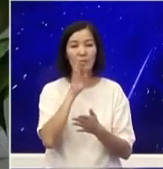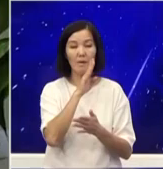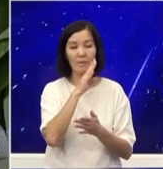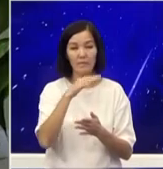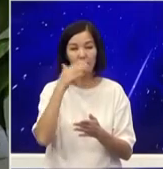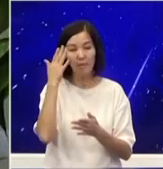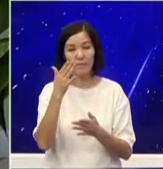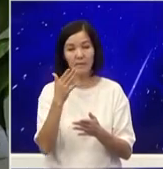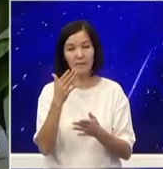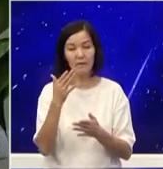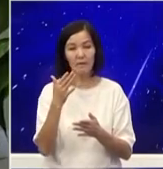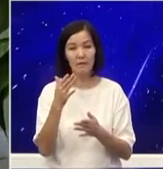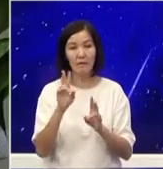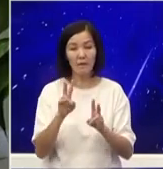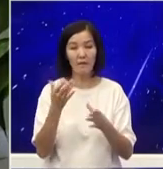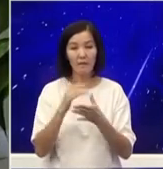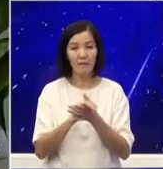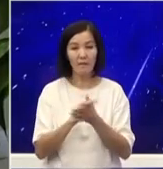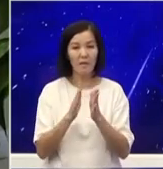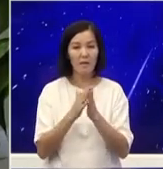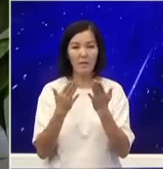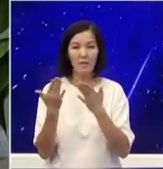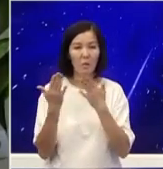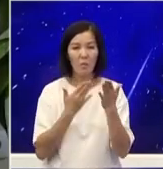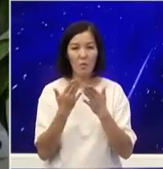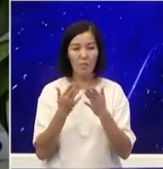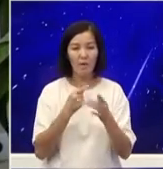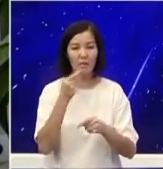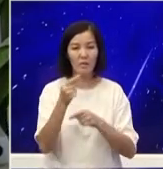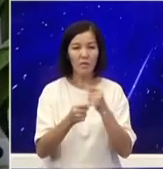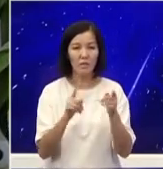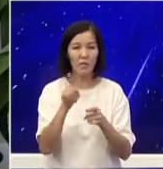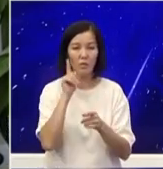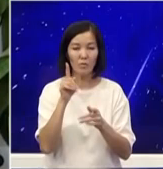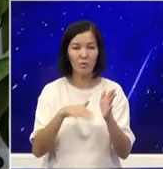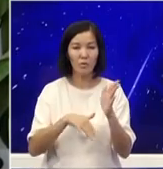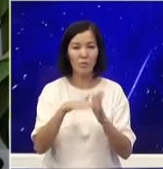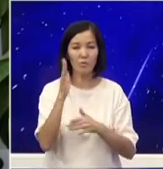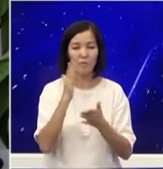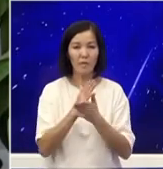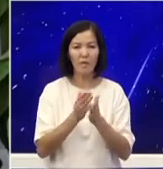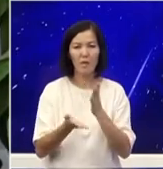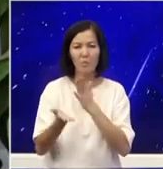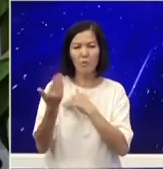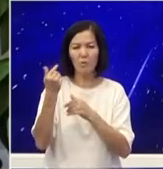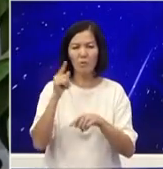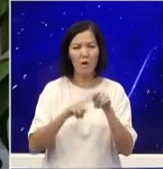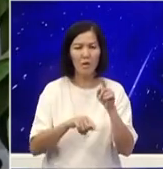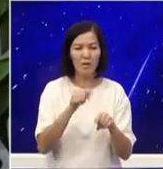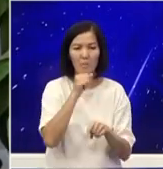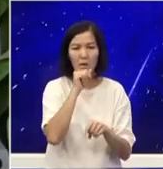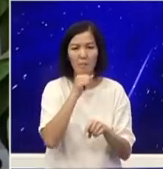танымайтын ұрпақ өсіп келе жатыр. Кітап оқымайтын ұрпақ өсіп келе жатыр. Ол өздерінің бабаларының, аталарының қандай болған, не